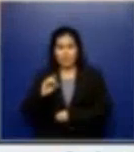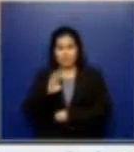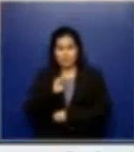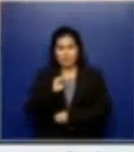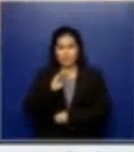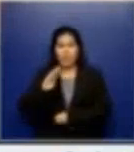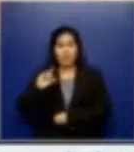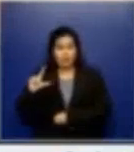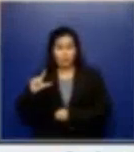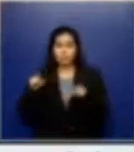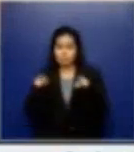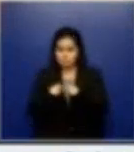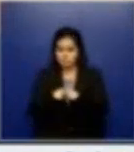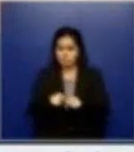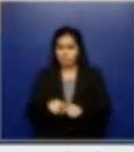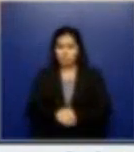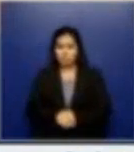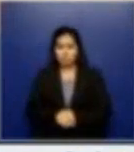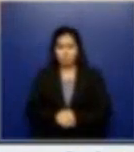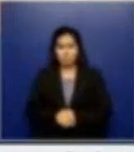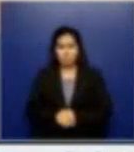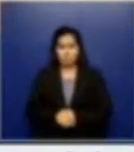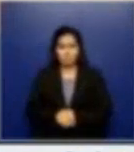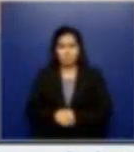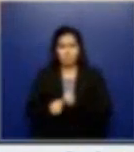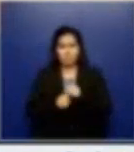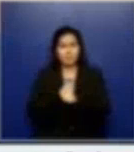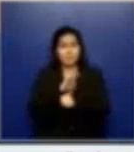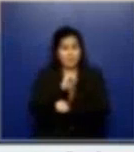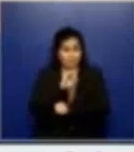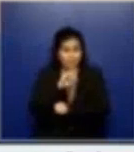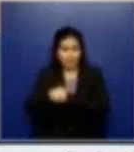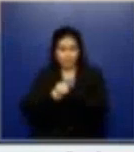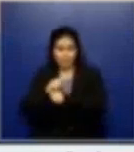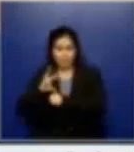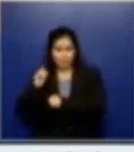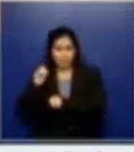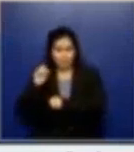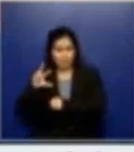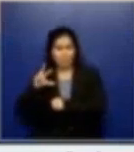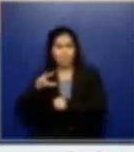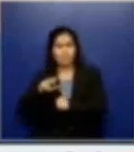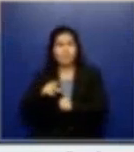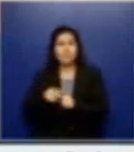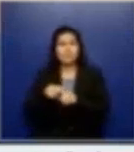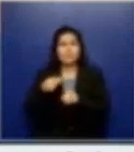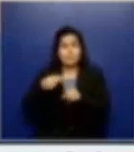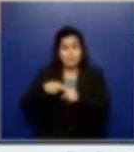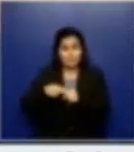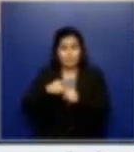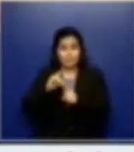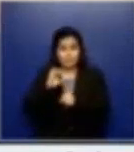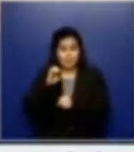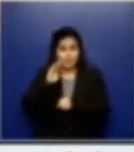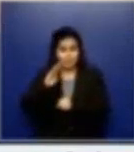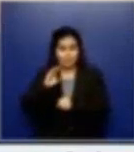อๆกันฟังอีกครั้งนะครับปี48กับปี63นี่ราคาน้ำมันดิบ40 กว่าบาร์เรลพ